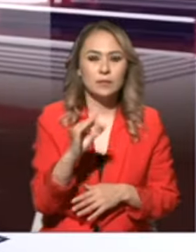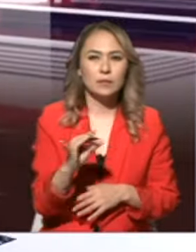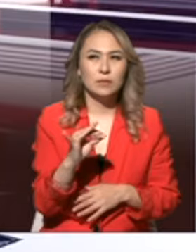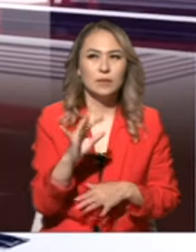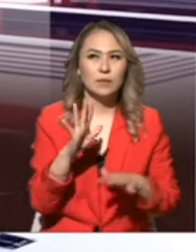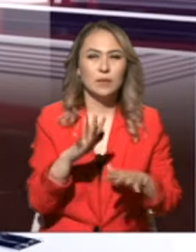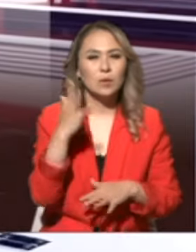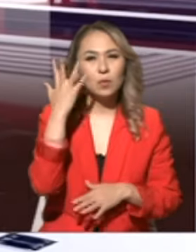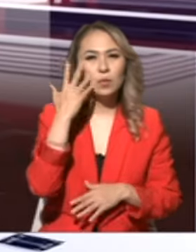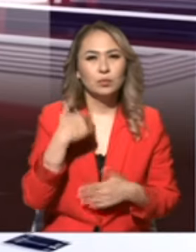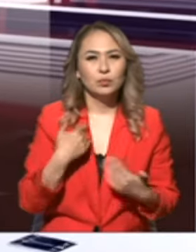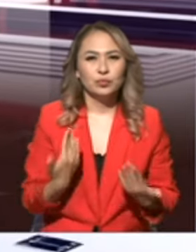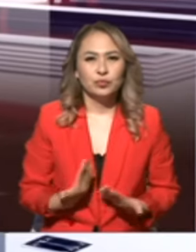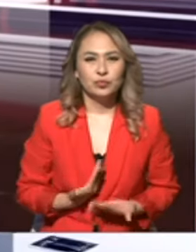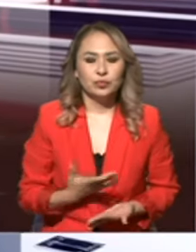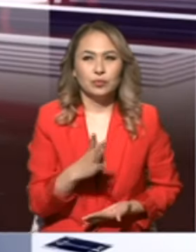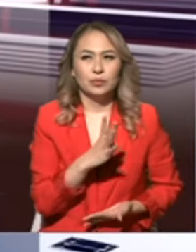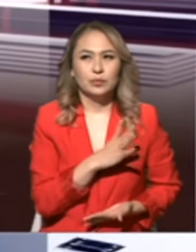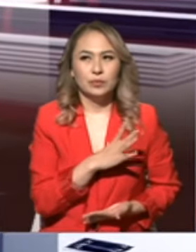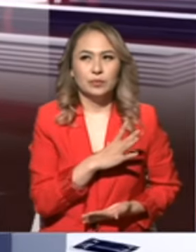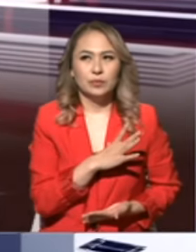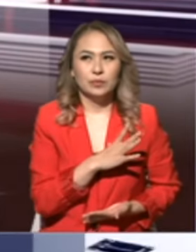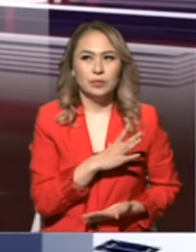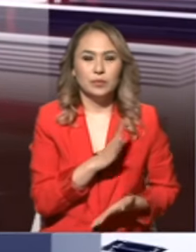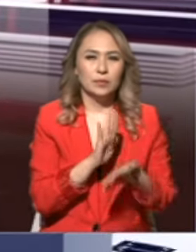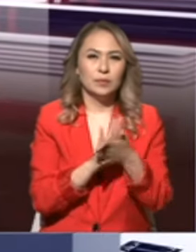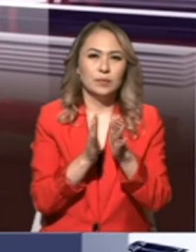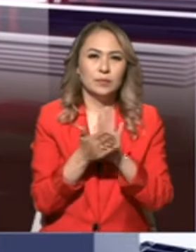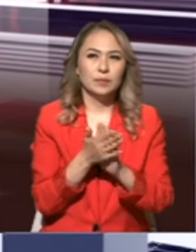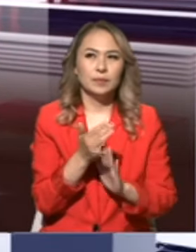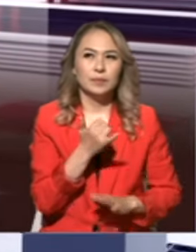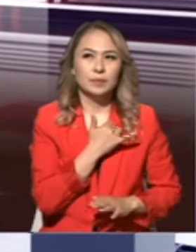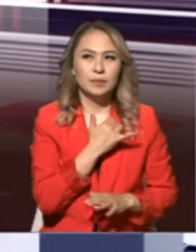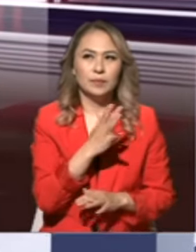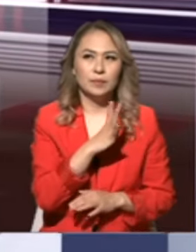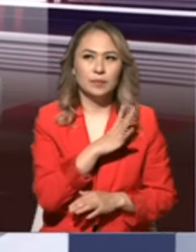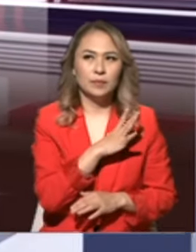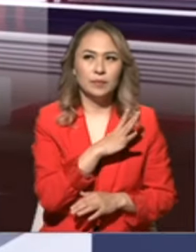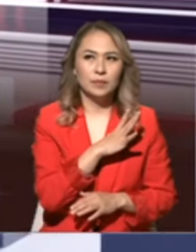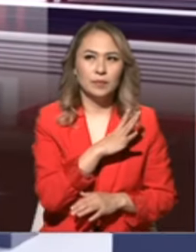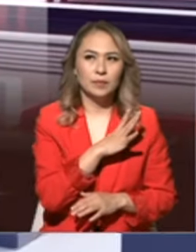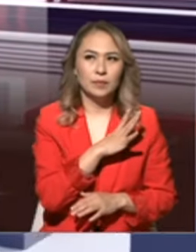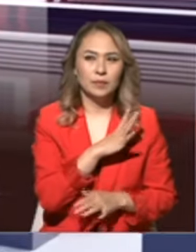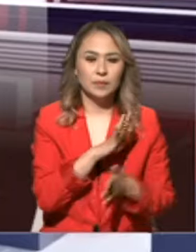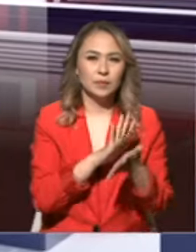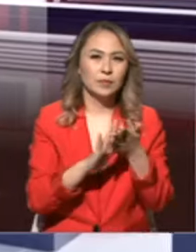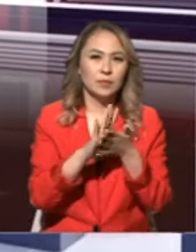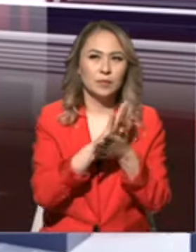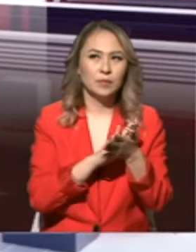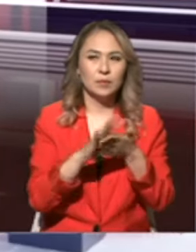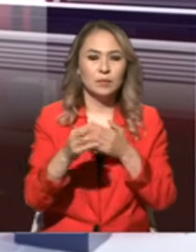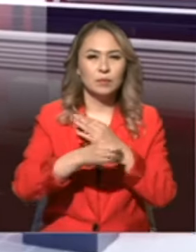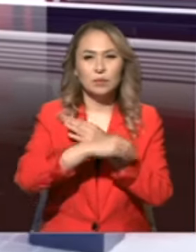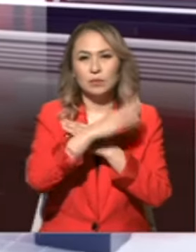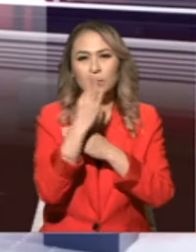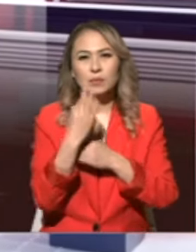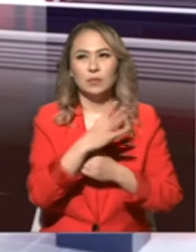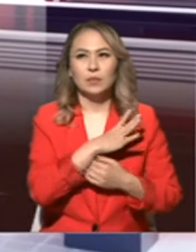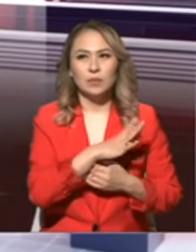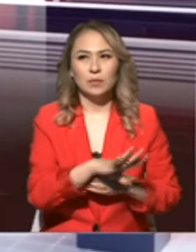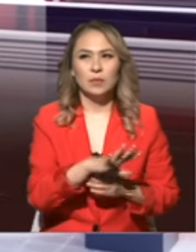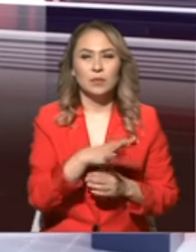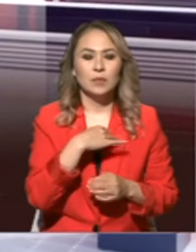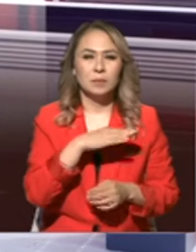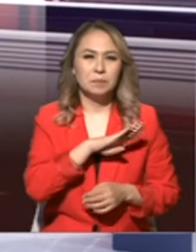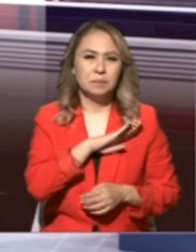жерде тұрған кезімде келісім шарт болды бізде. Келісім шарт жүзінде ешқандай жағдай жасалмады. Мен сол үшін ол жерде